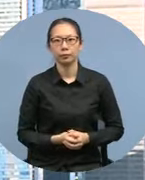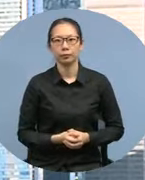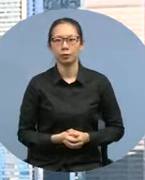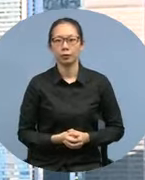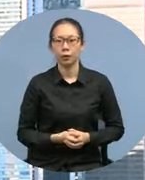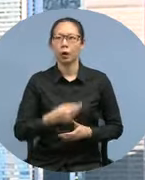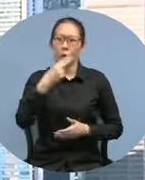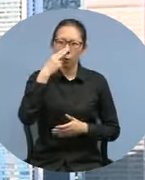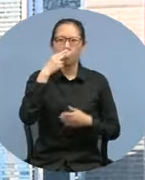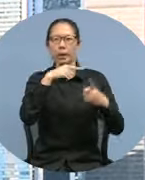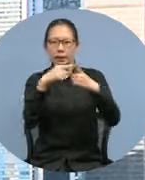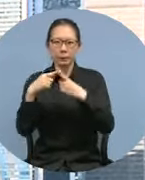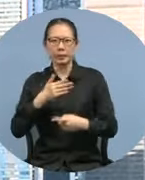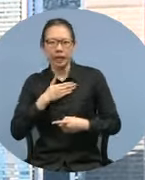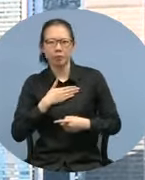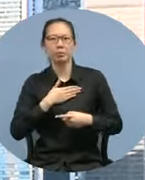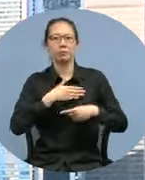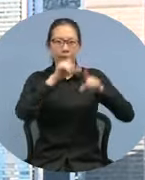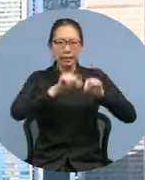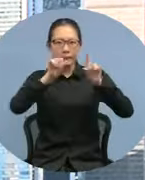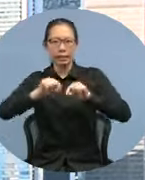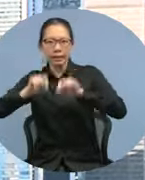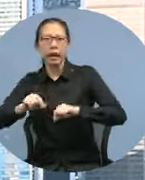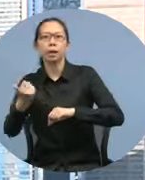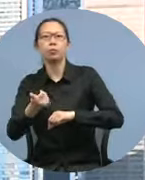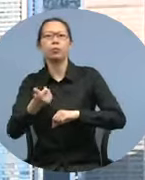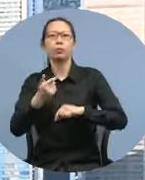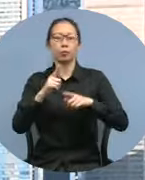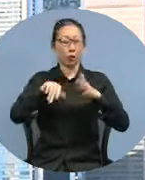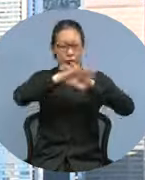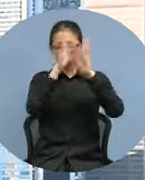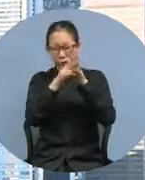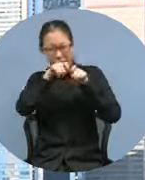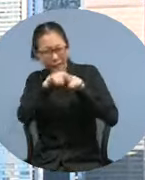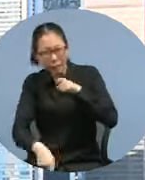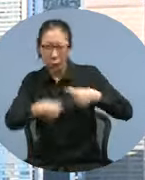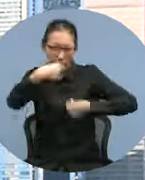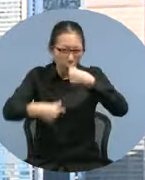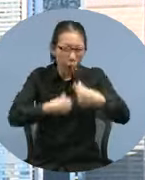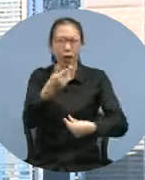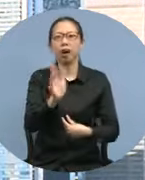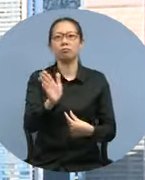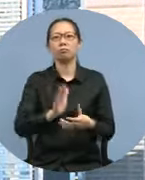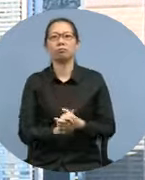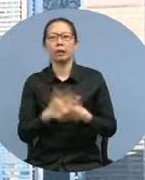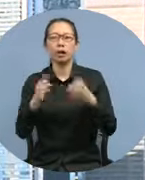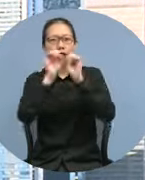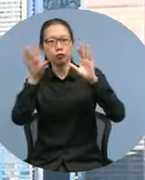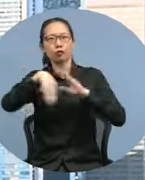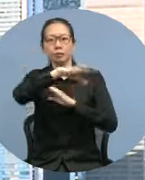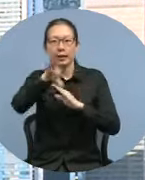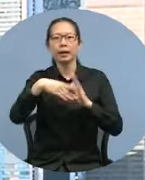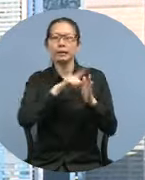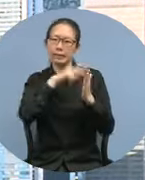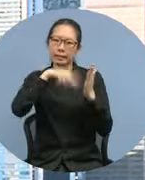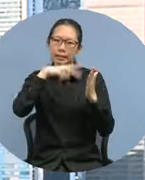到市民的疑慮。我不想逐條講，因為要講很長，我在這裡呼籲大家去詳細看一下這一套